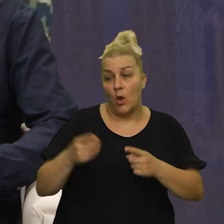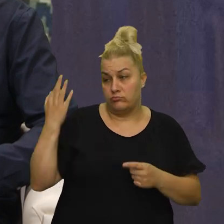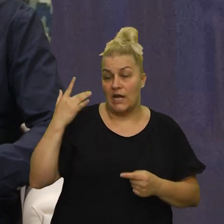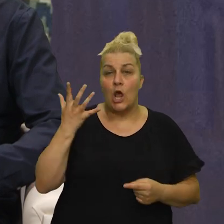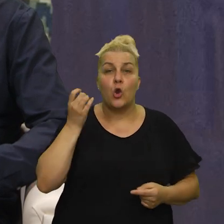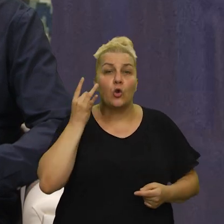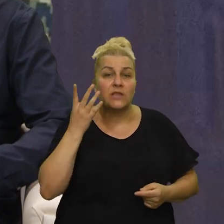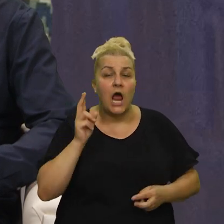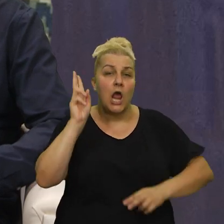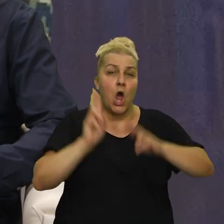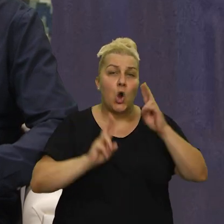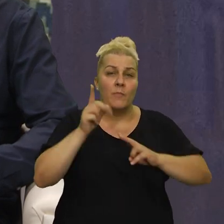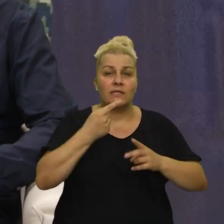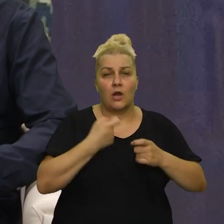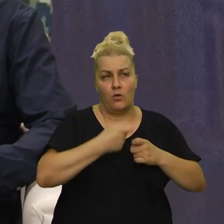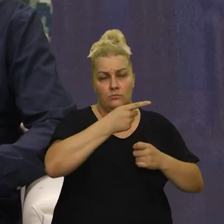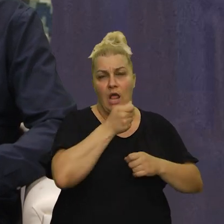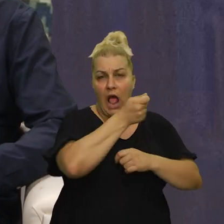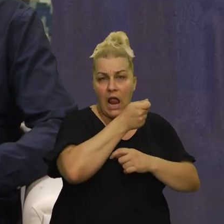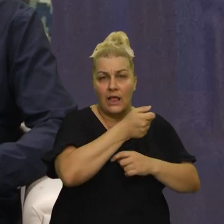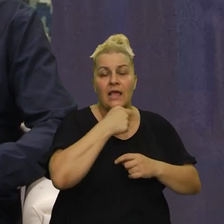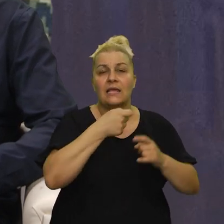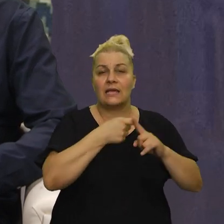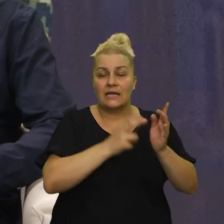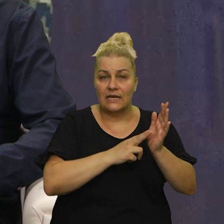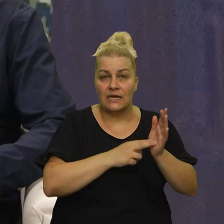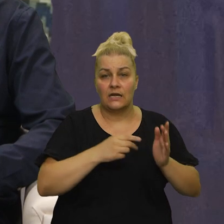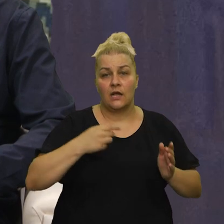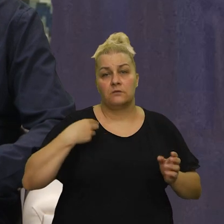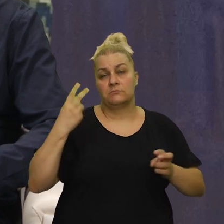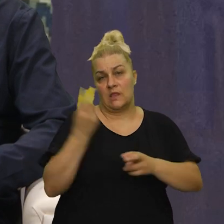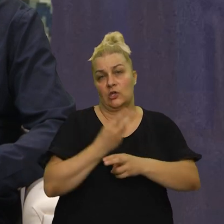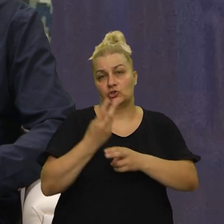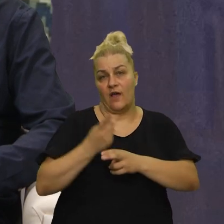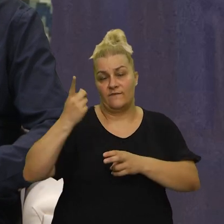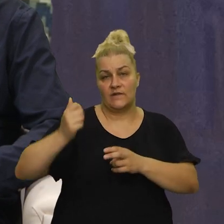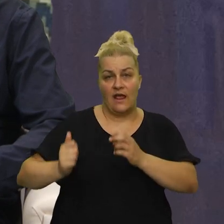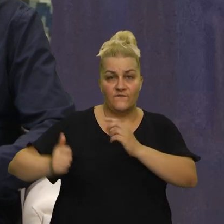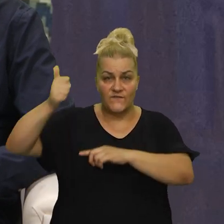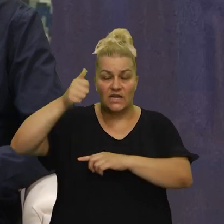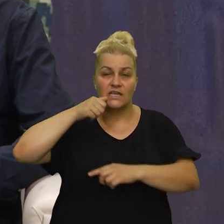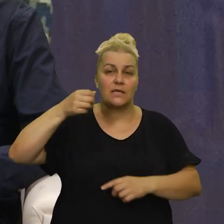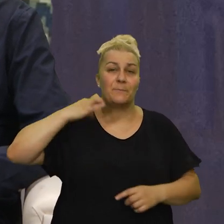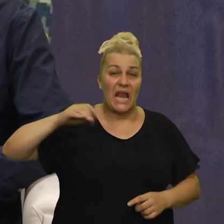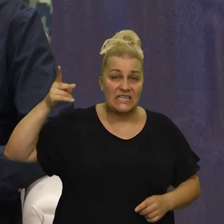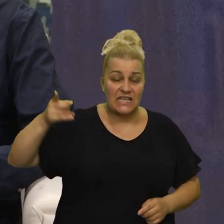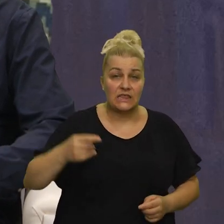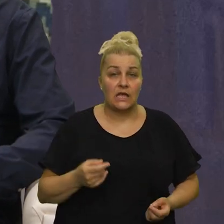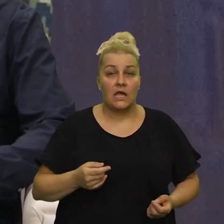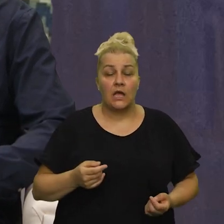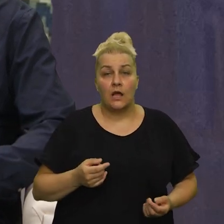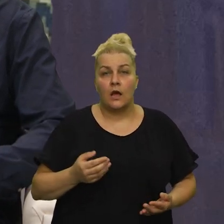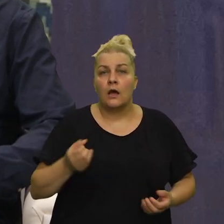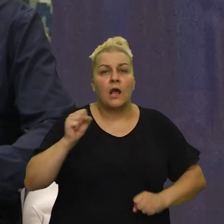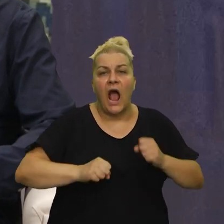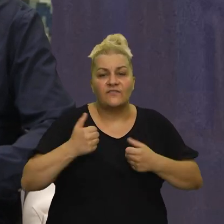par dana komentirao i na Sinjskoj alci i u Kninu naš državni vrh i predsjednik države. Kakvim